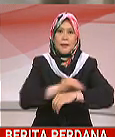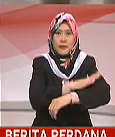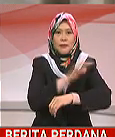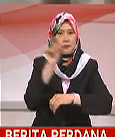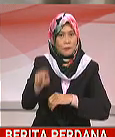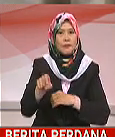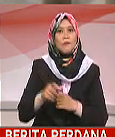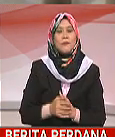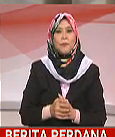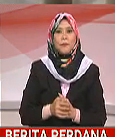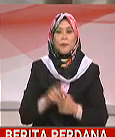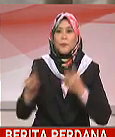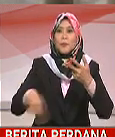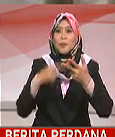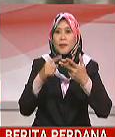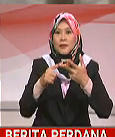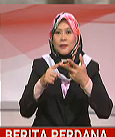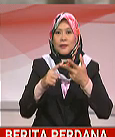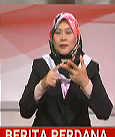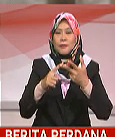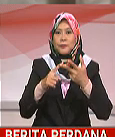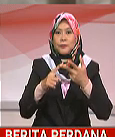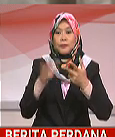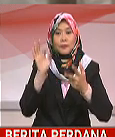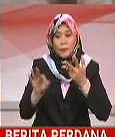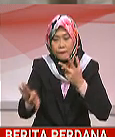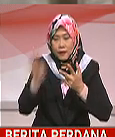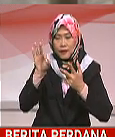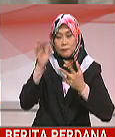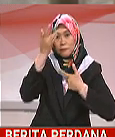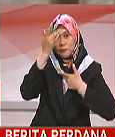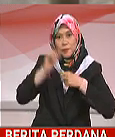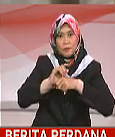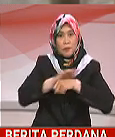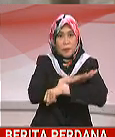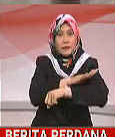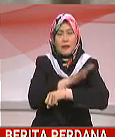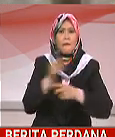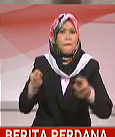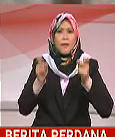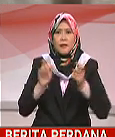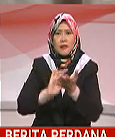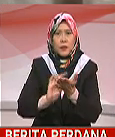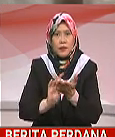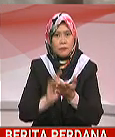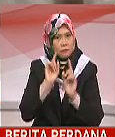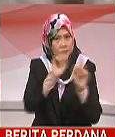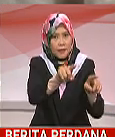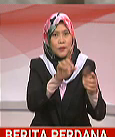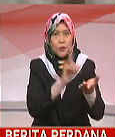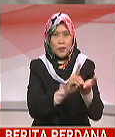ketiga, sekiranya dikesan menghadapi kanser, segera dapat rawatan di hospital. Dan yang